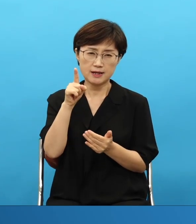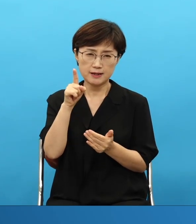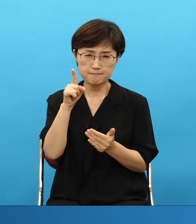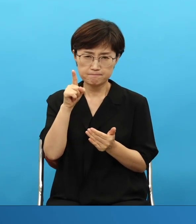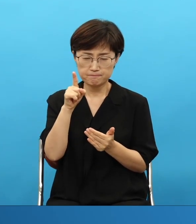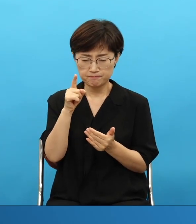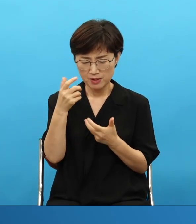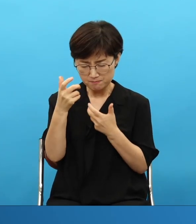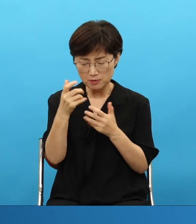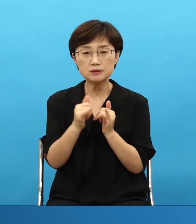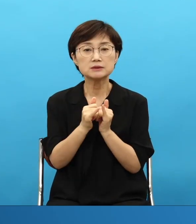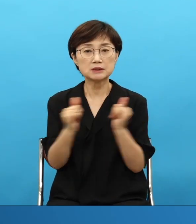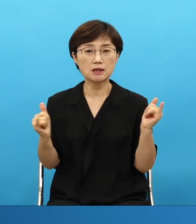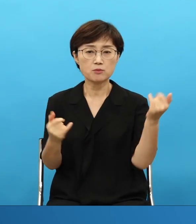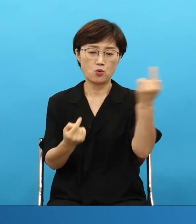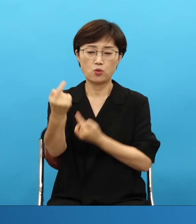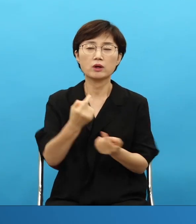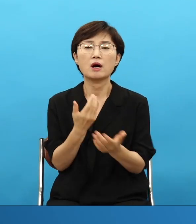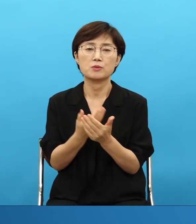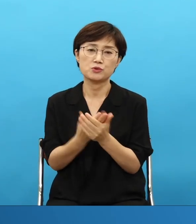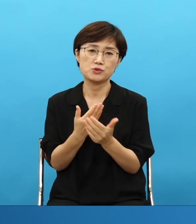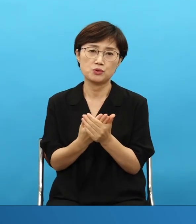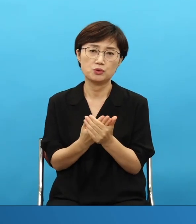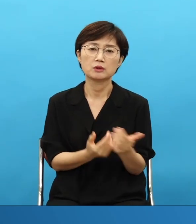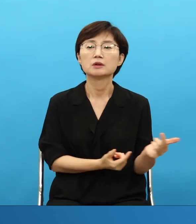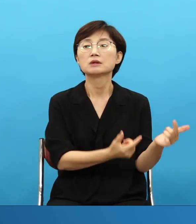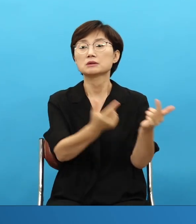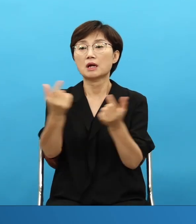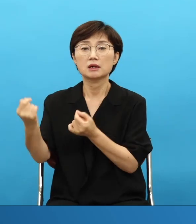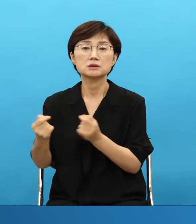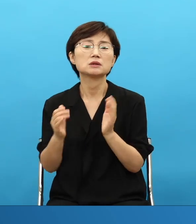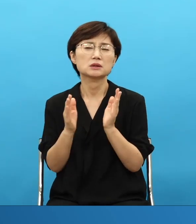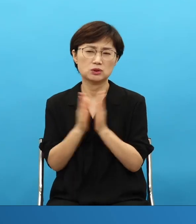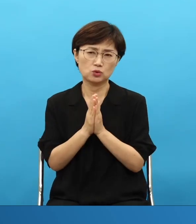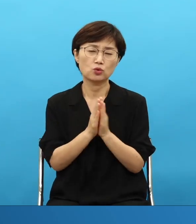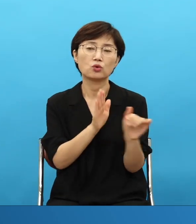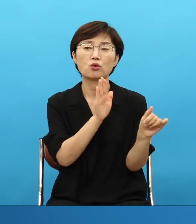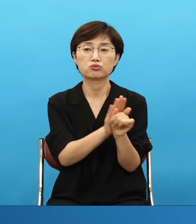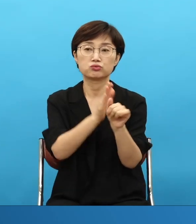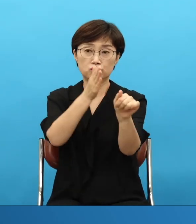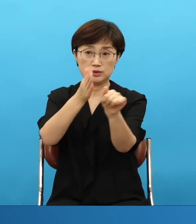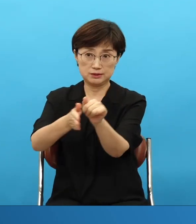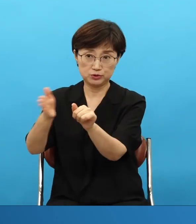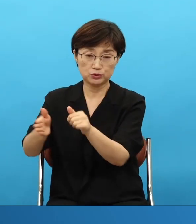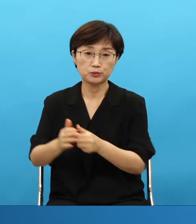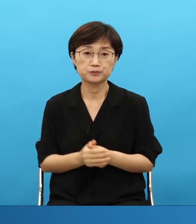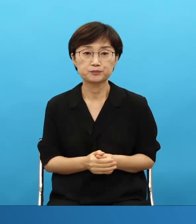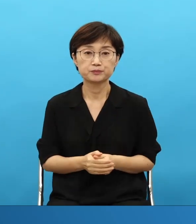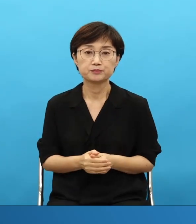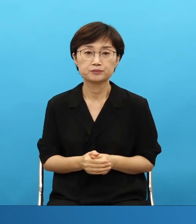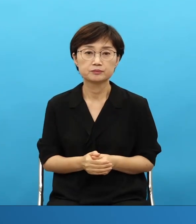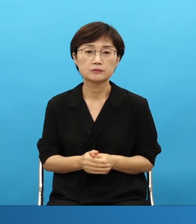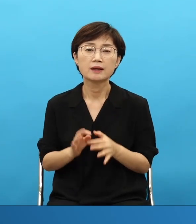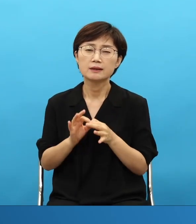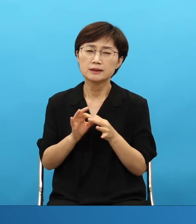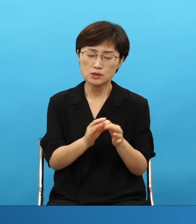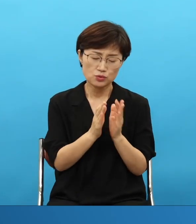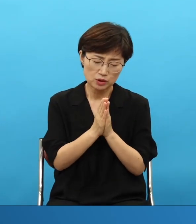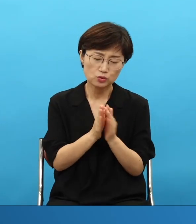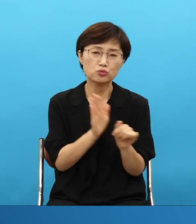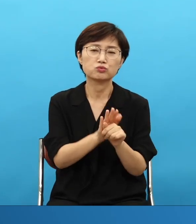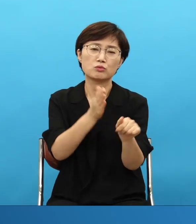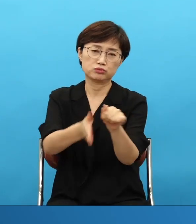신학교로 보내주옵소서. 우리 RTS 수일 넣고 이번에 좀 기도를 하시고요. 계속해서 한번 기도하세요.